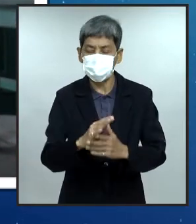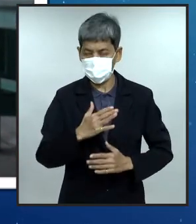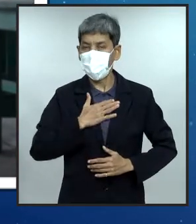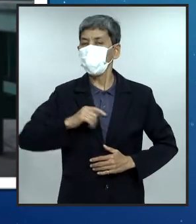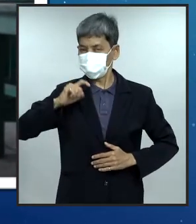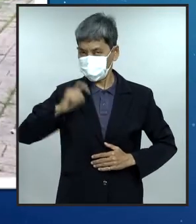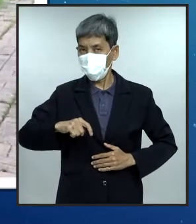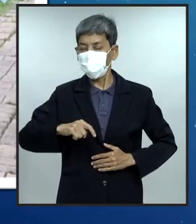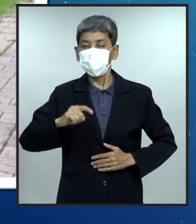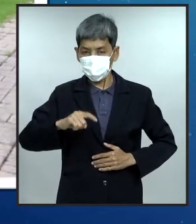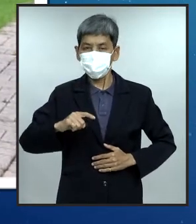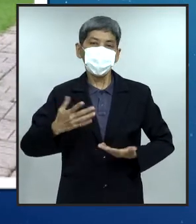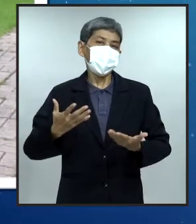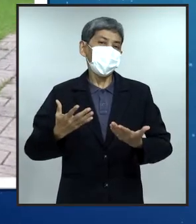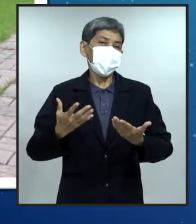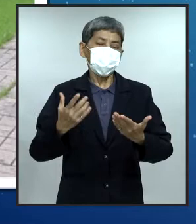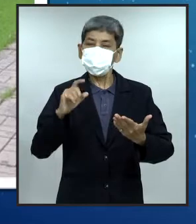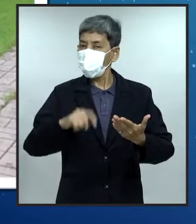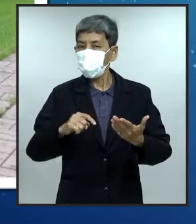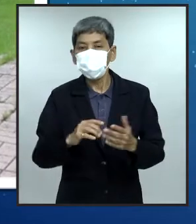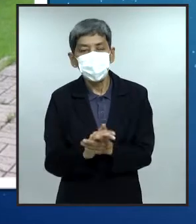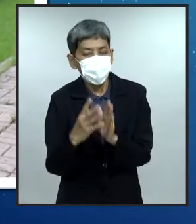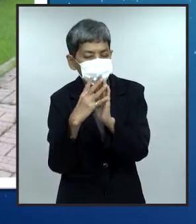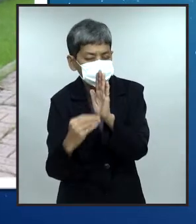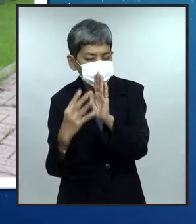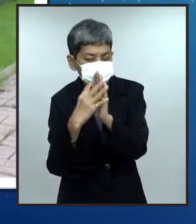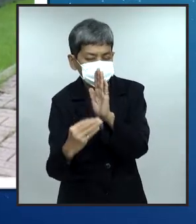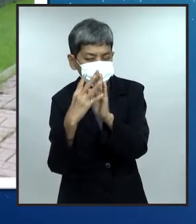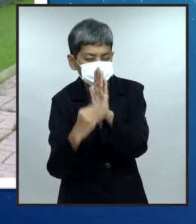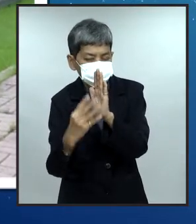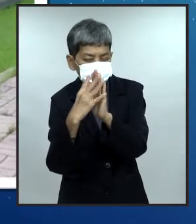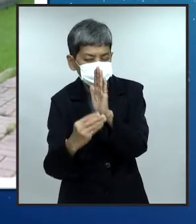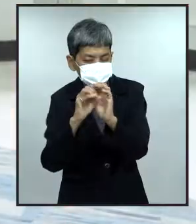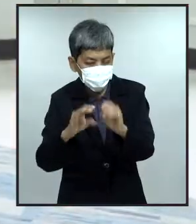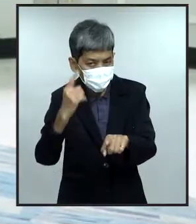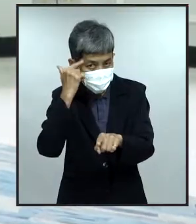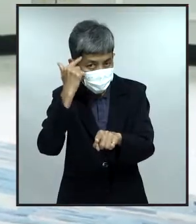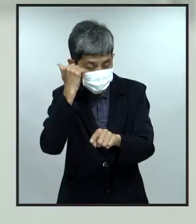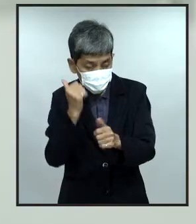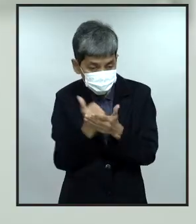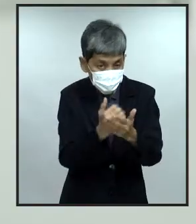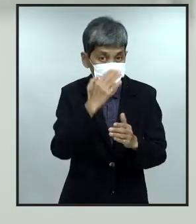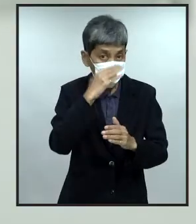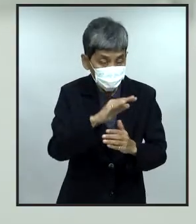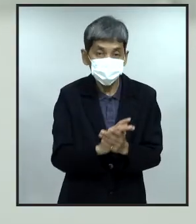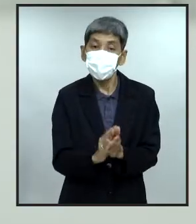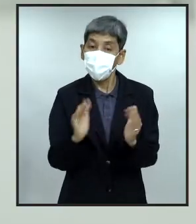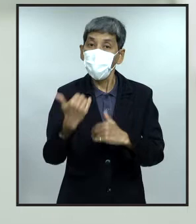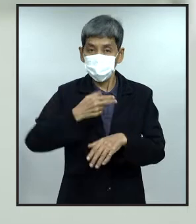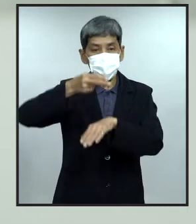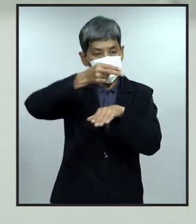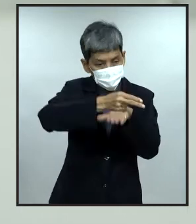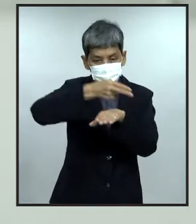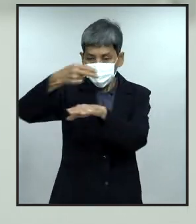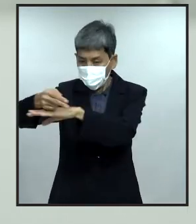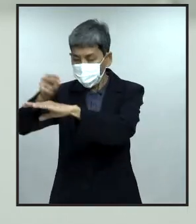องมีการเทรนนิ่งหรือสอนเขาด้วยนะครับ ครับในห้องนี่ก็จะมีกล้องอยู่เพื่อ